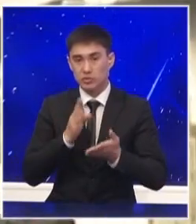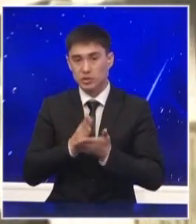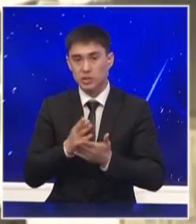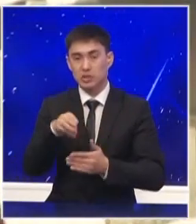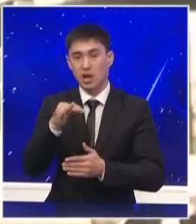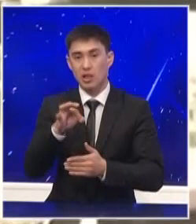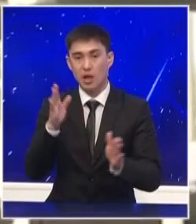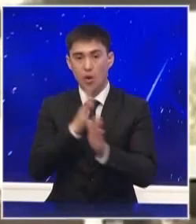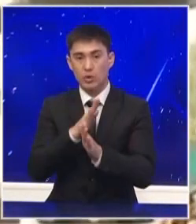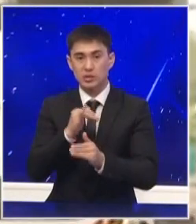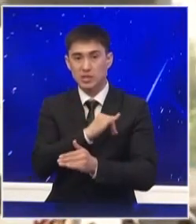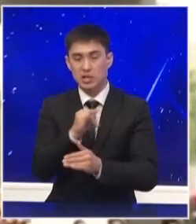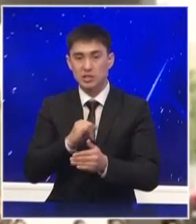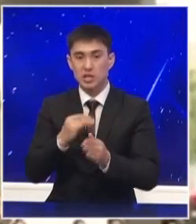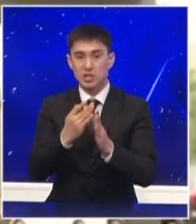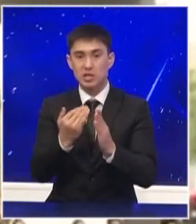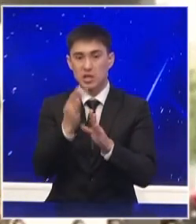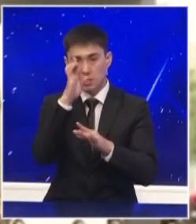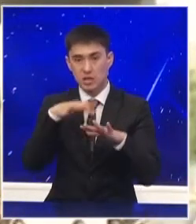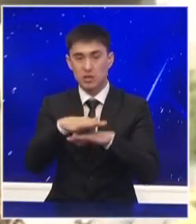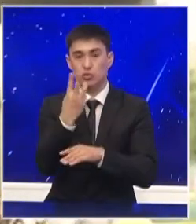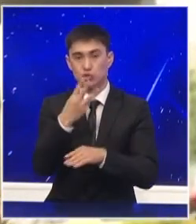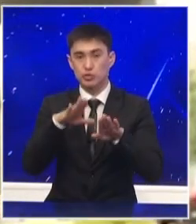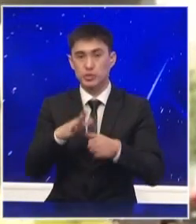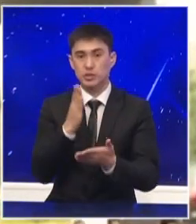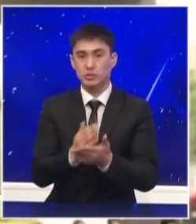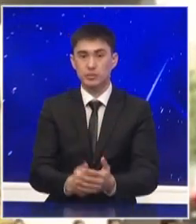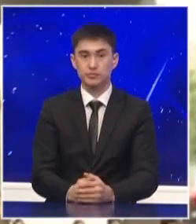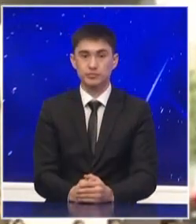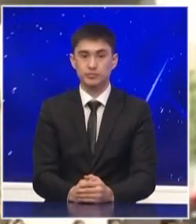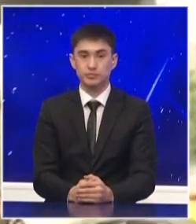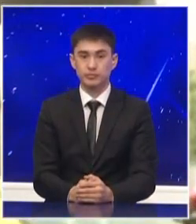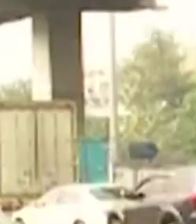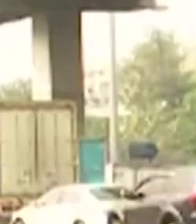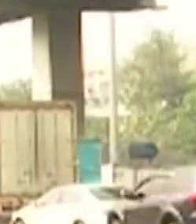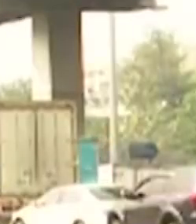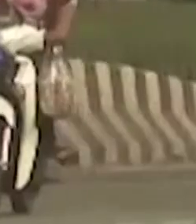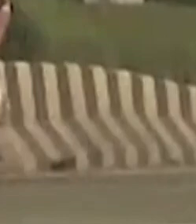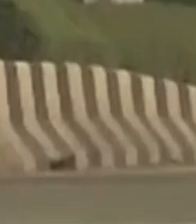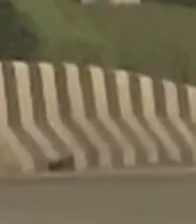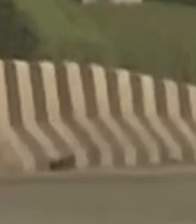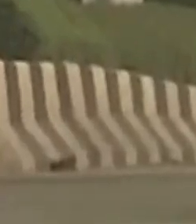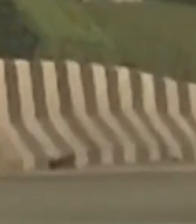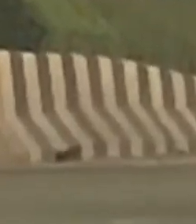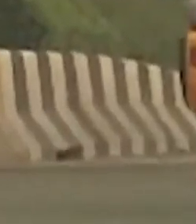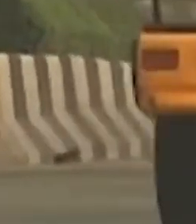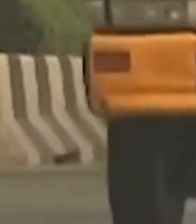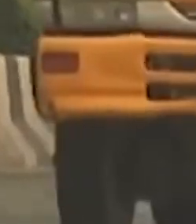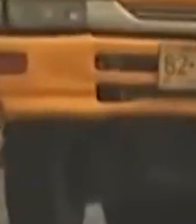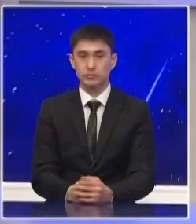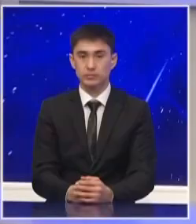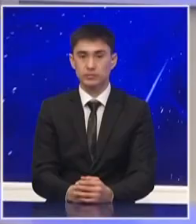Таиланд ауасы ең нашар елдердің тізімінде 3-ші орында тұр. Топтаманы ғаламтор ақпараттары негізінде дайындаған Камила Тыныштай, Жетісу телеарнасы.